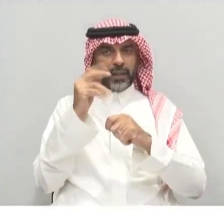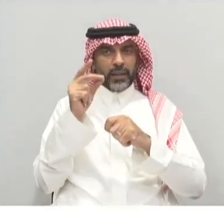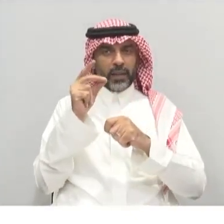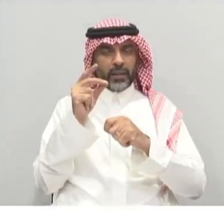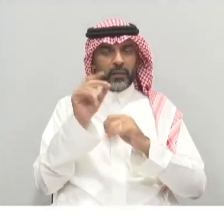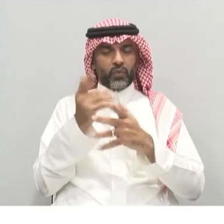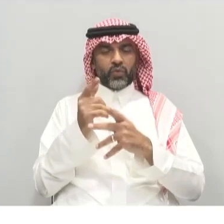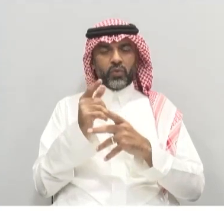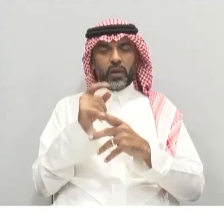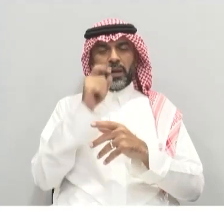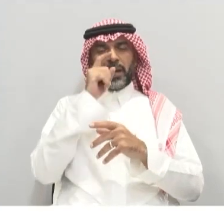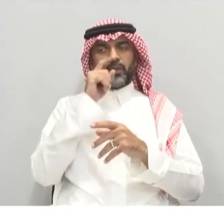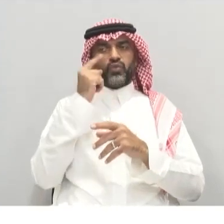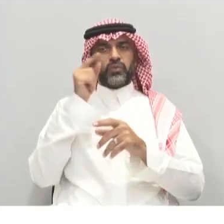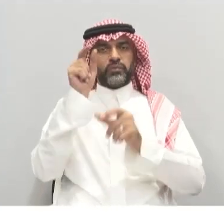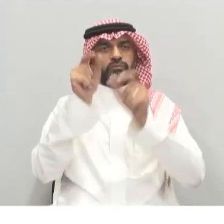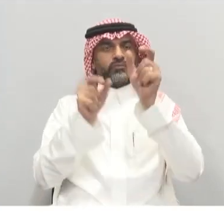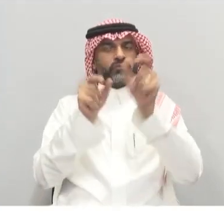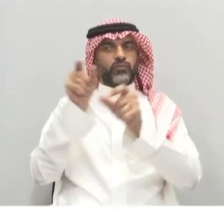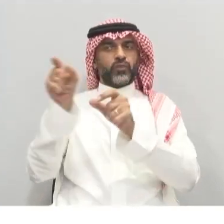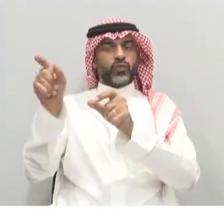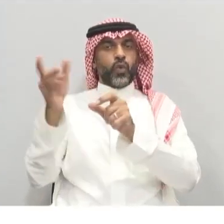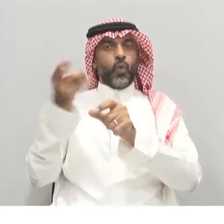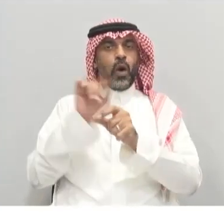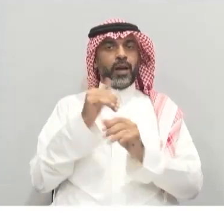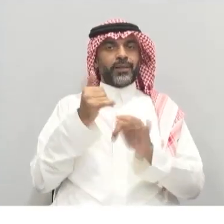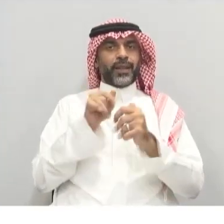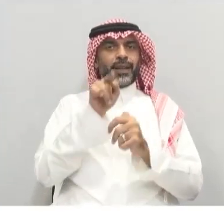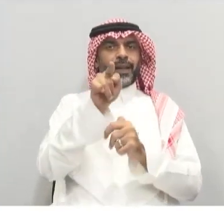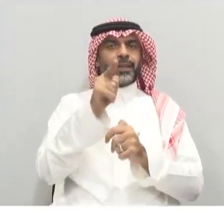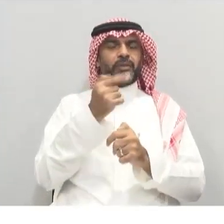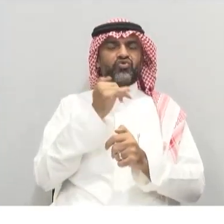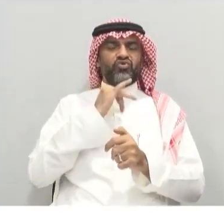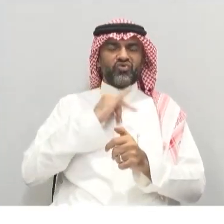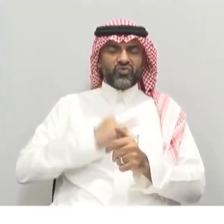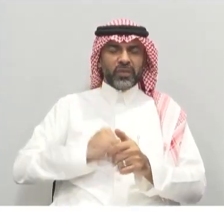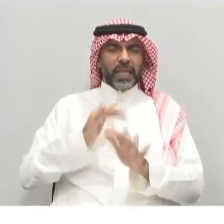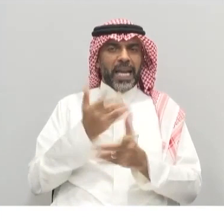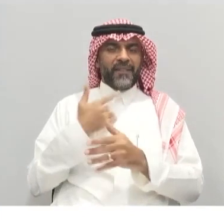جمهورك والطريقه التي ترغب بتقديم البيانات بها